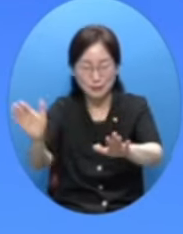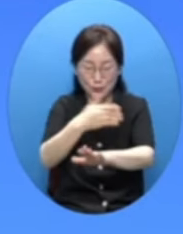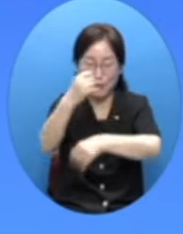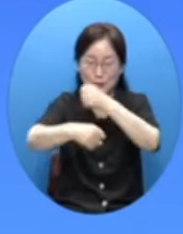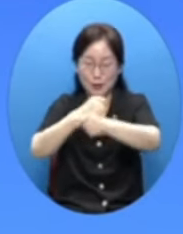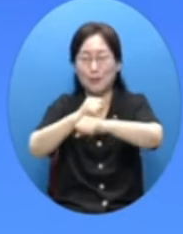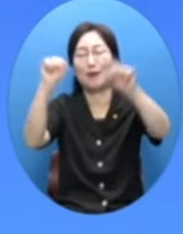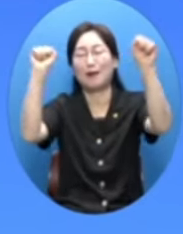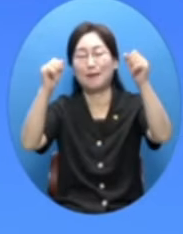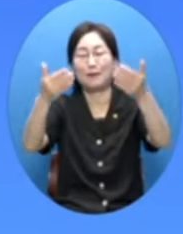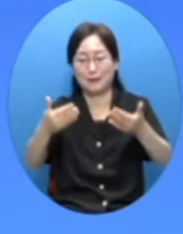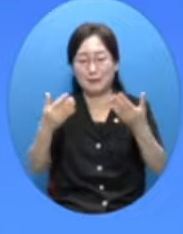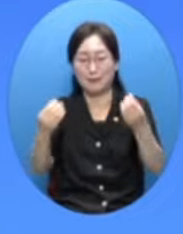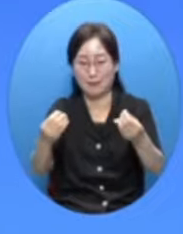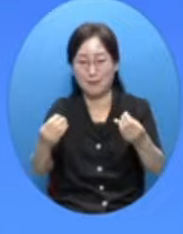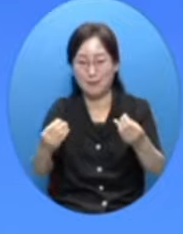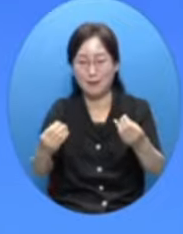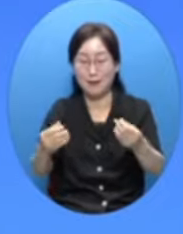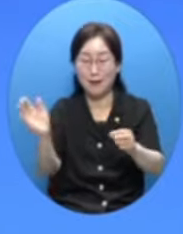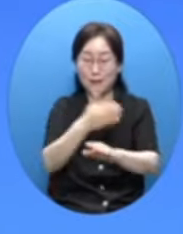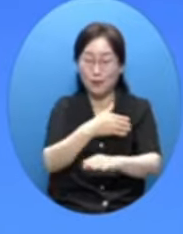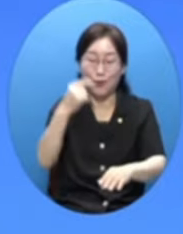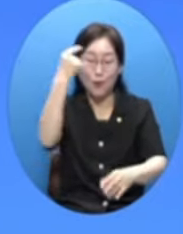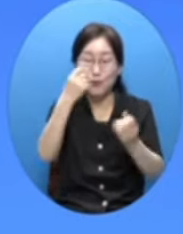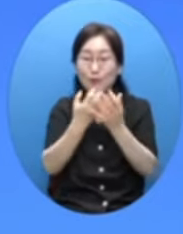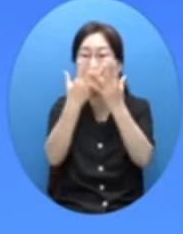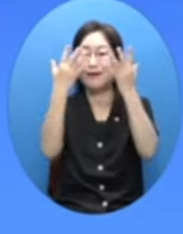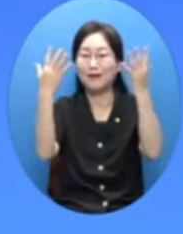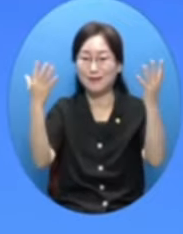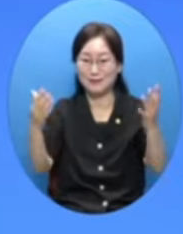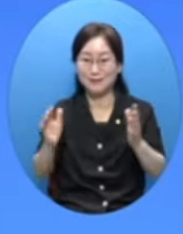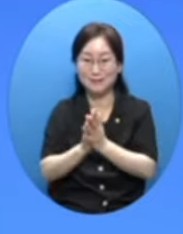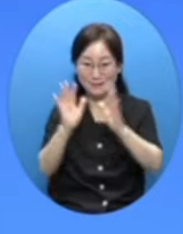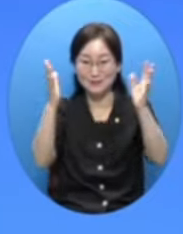받았습니다. 그 다음부터 얼굴이 환하게 펴졌어요. 할렐루야.